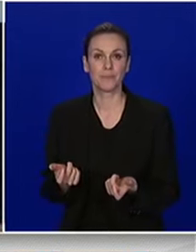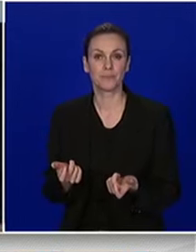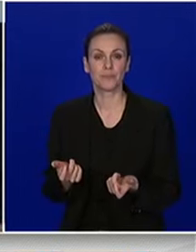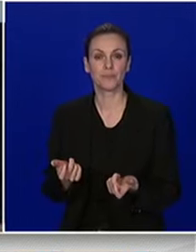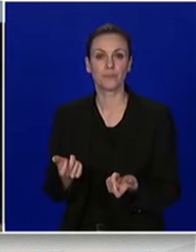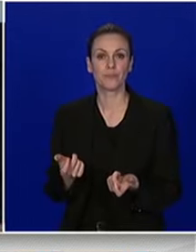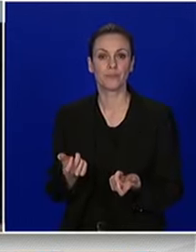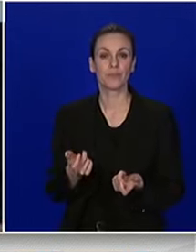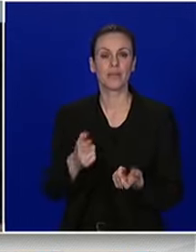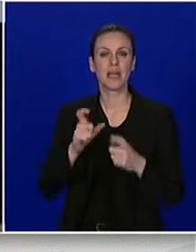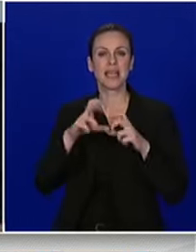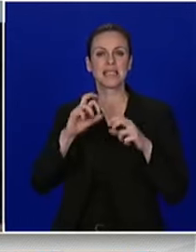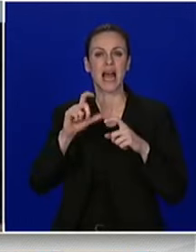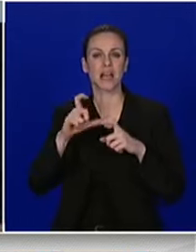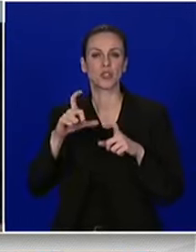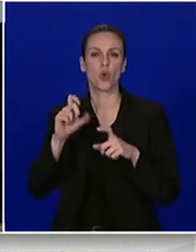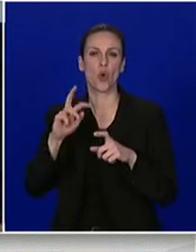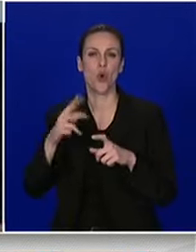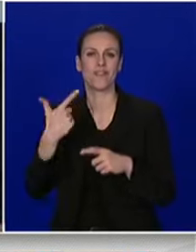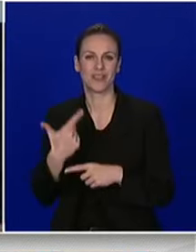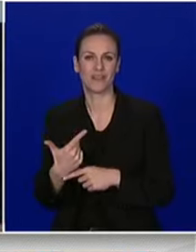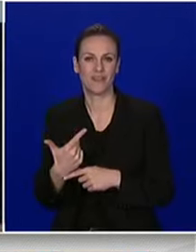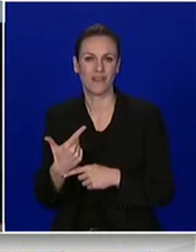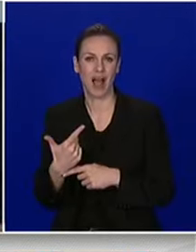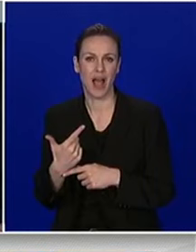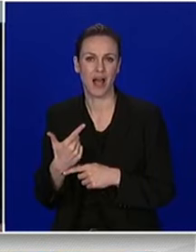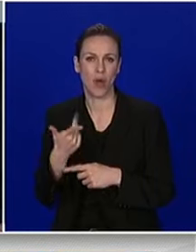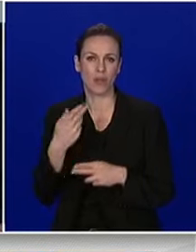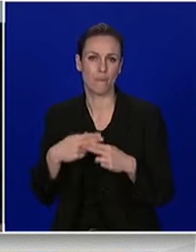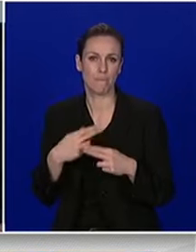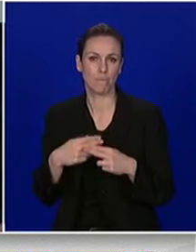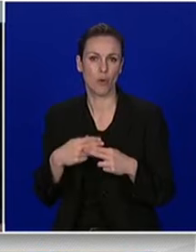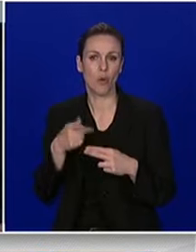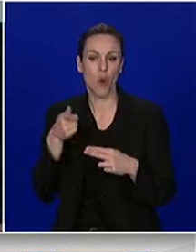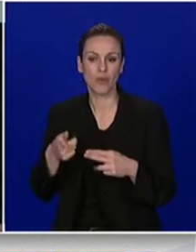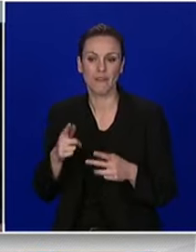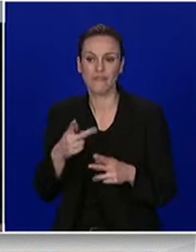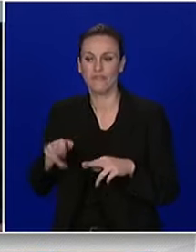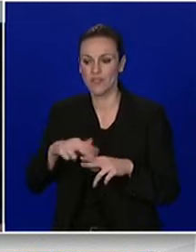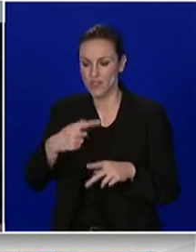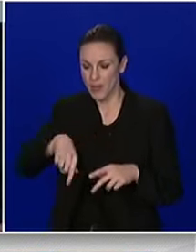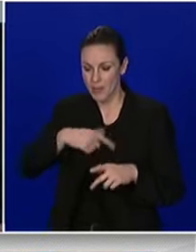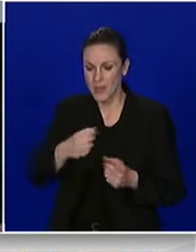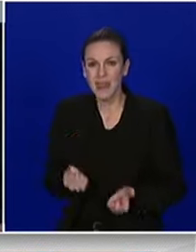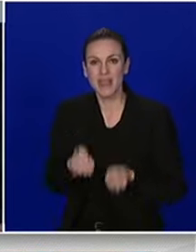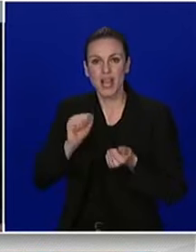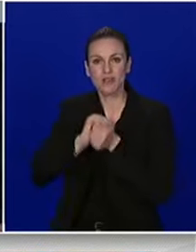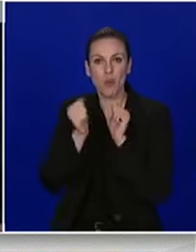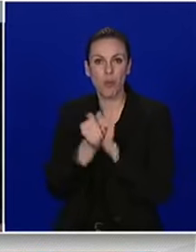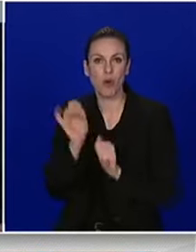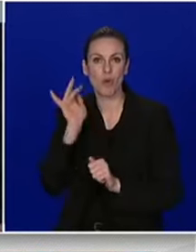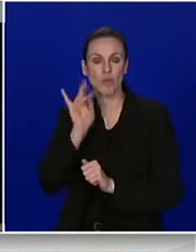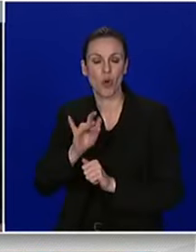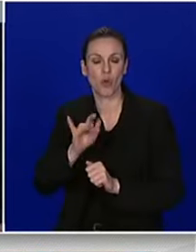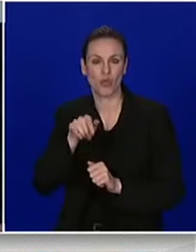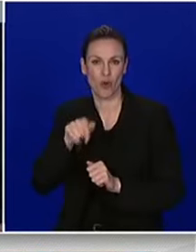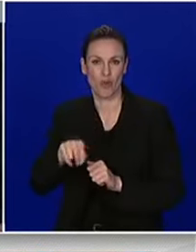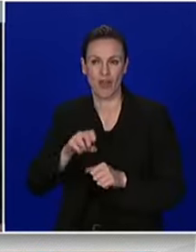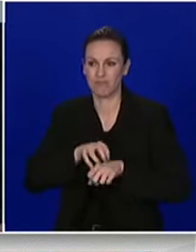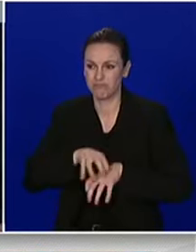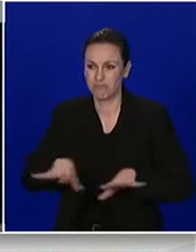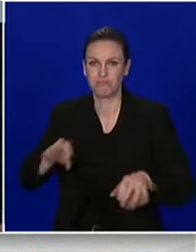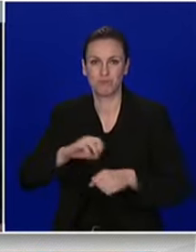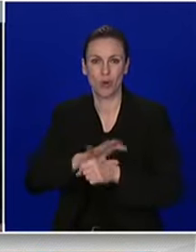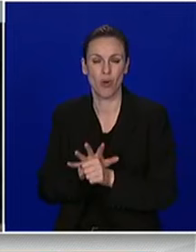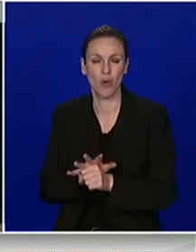SARS-CoV-2, čime se zapravo otežava ukupna naša borba sa ovom pandemijom, tako